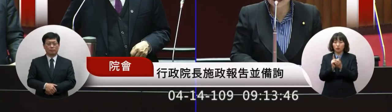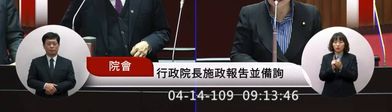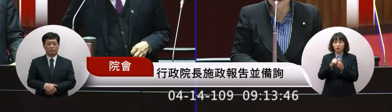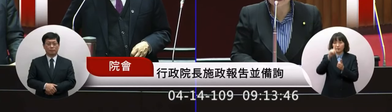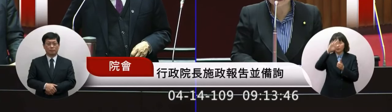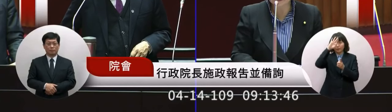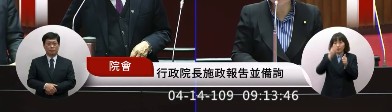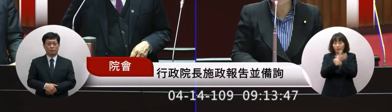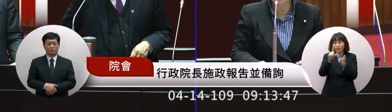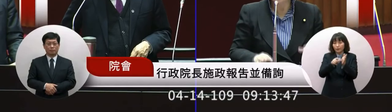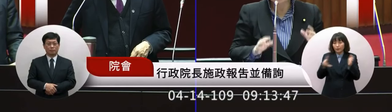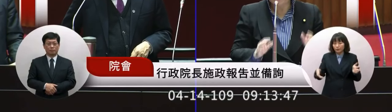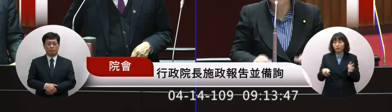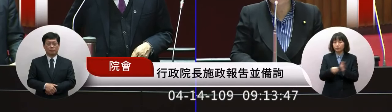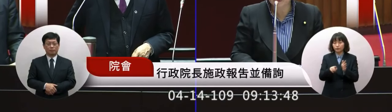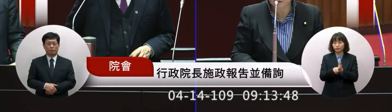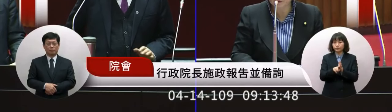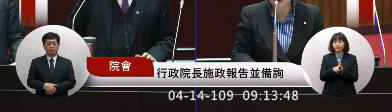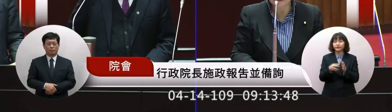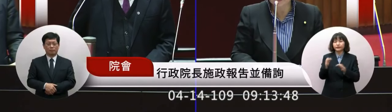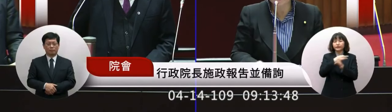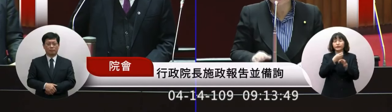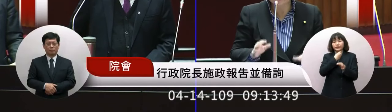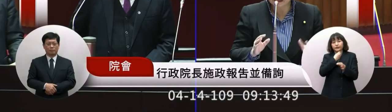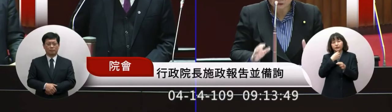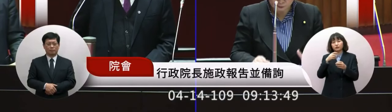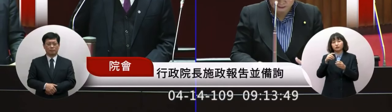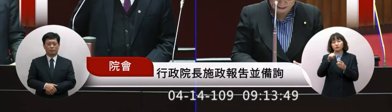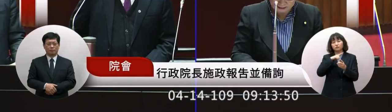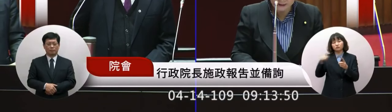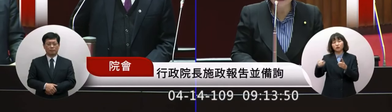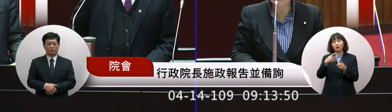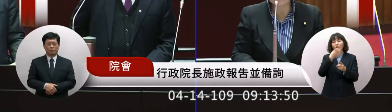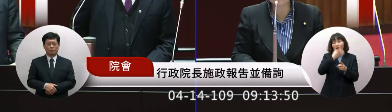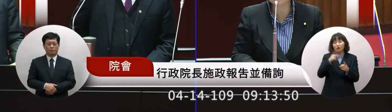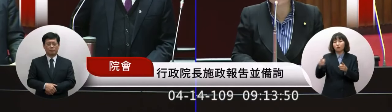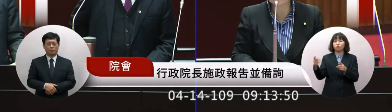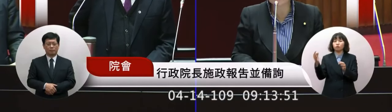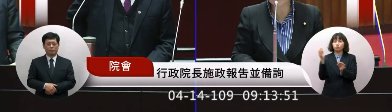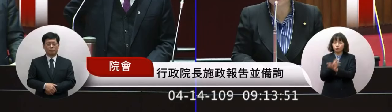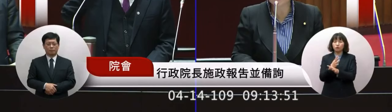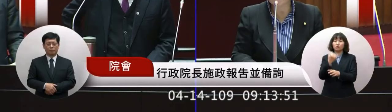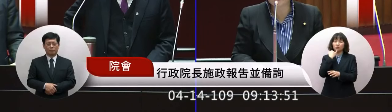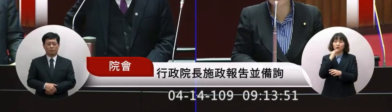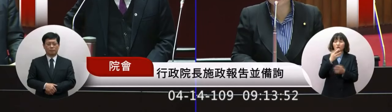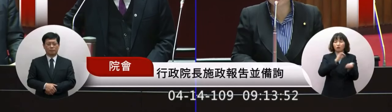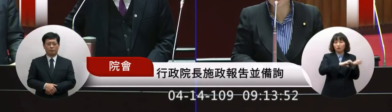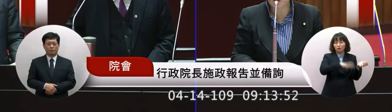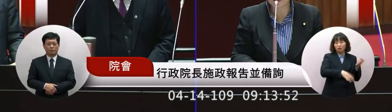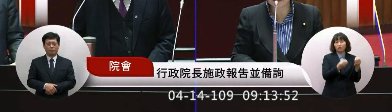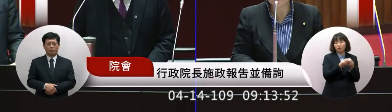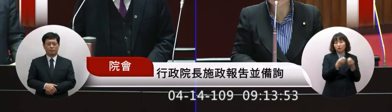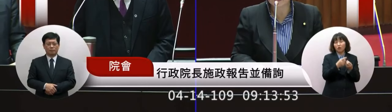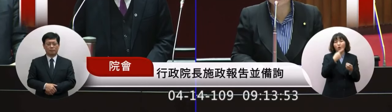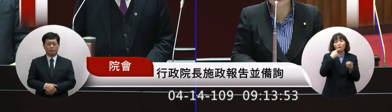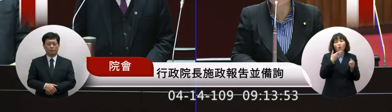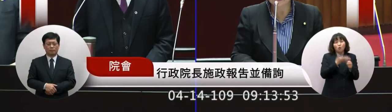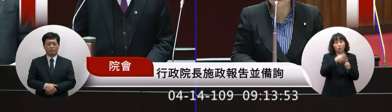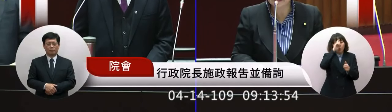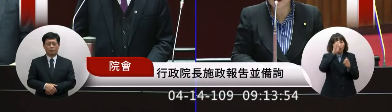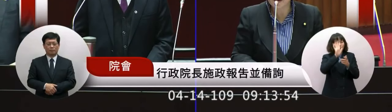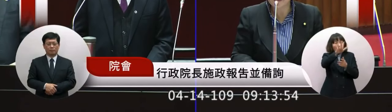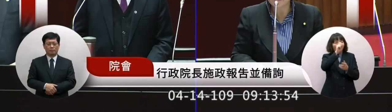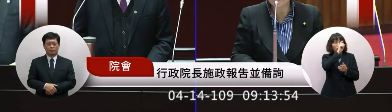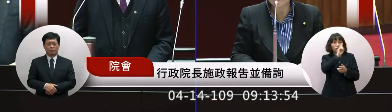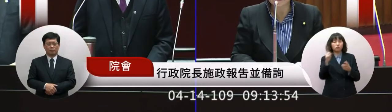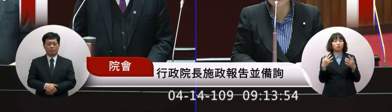防疫期间的那种的不足他们的这个损失。可是医疗业没有这种红利，院长